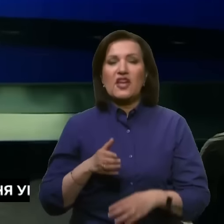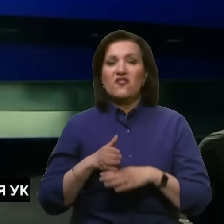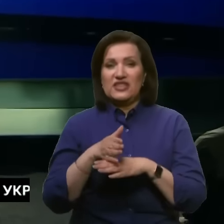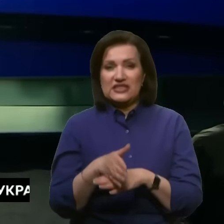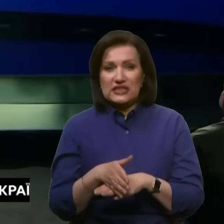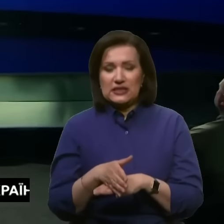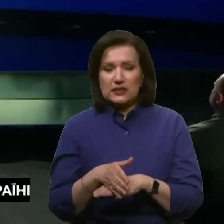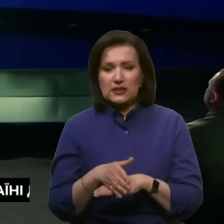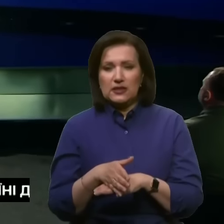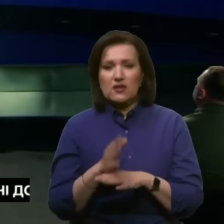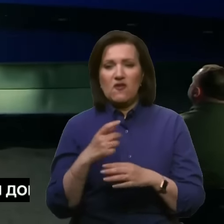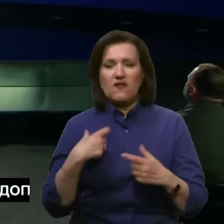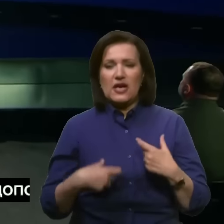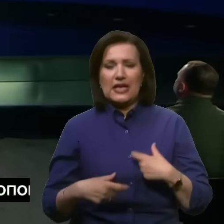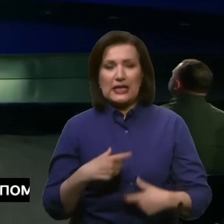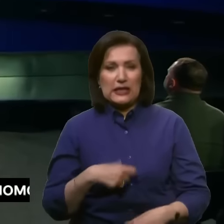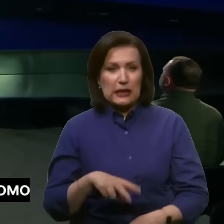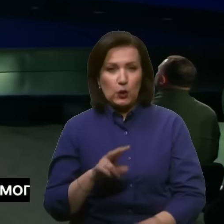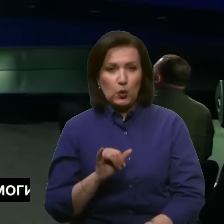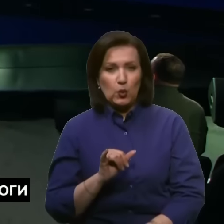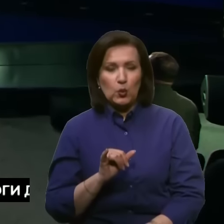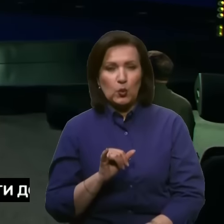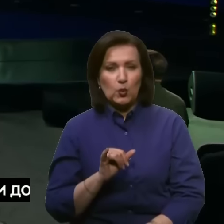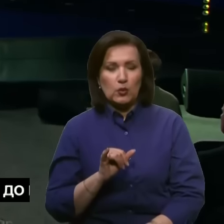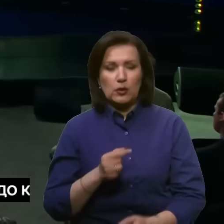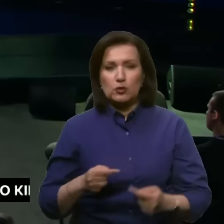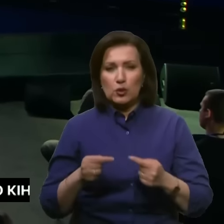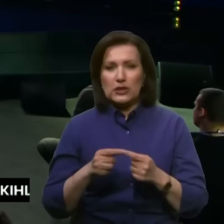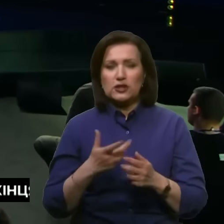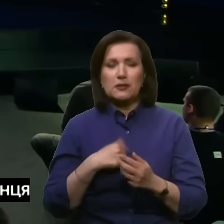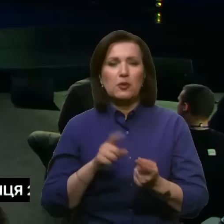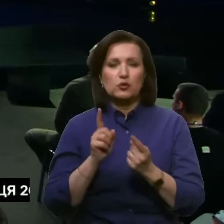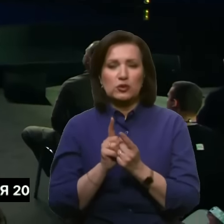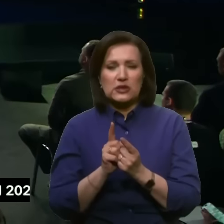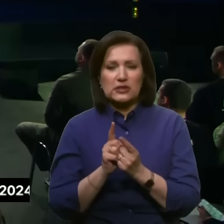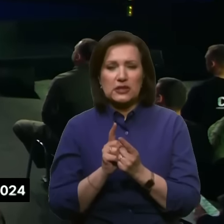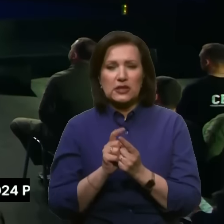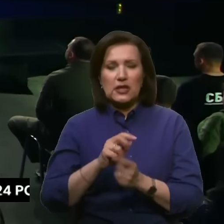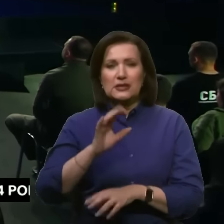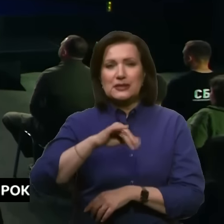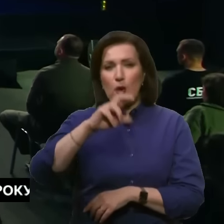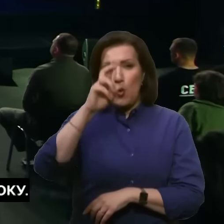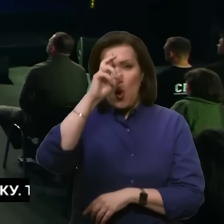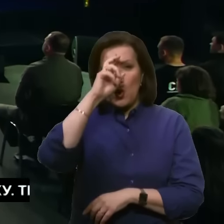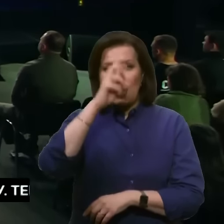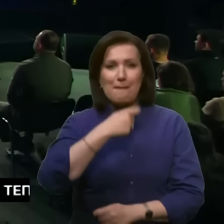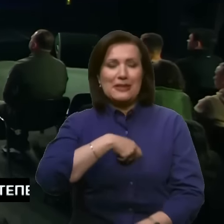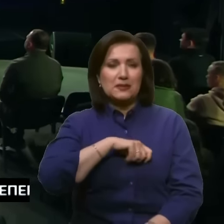Візит в Аргентину, до речі, де ми зустрічались з королем Іспанії,